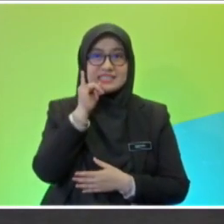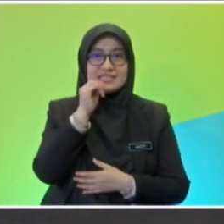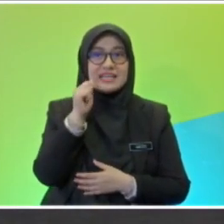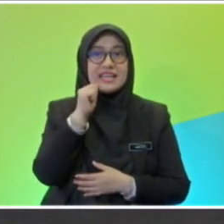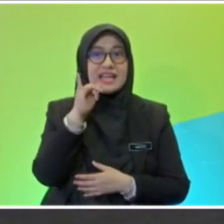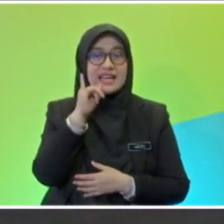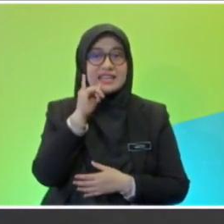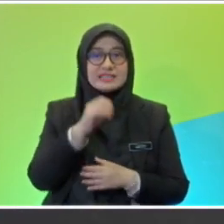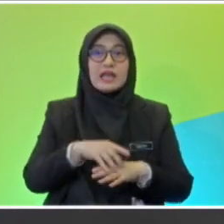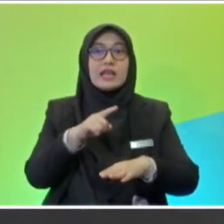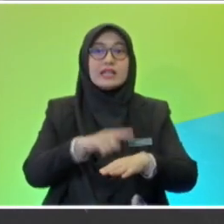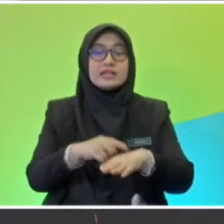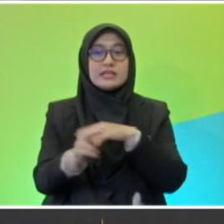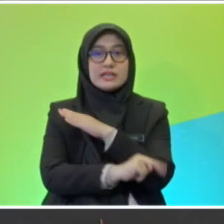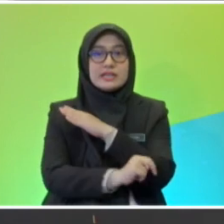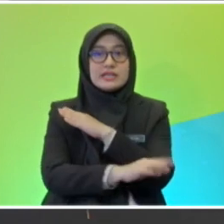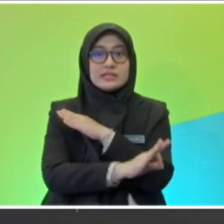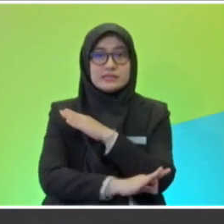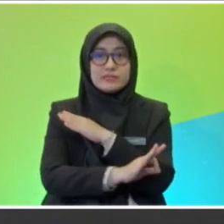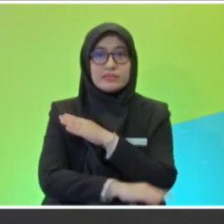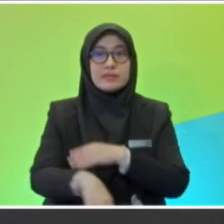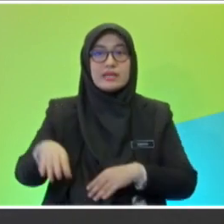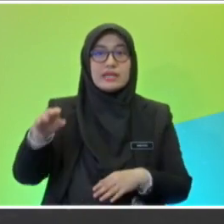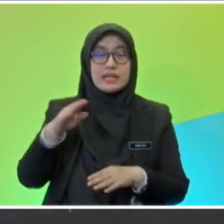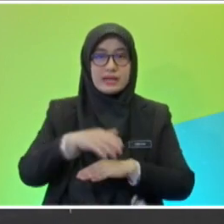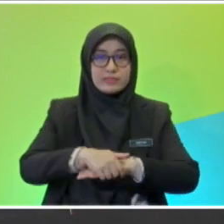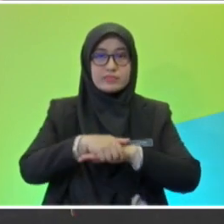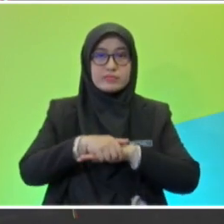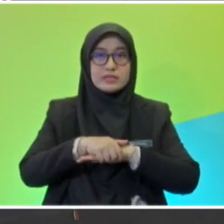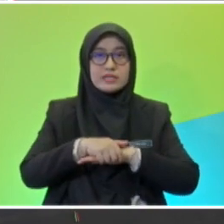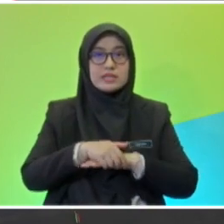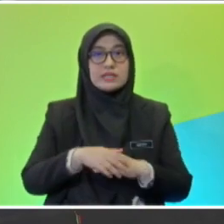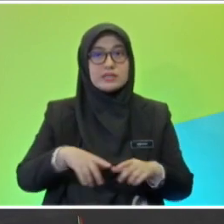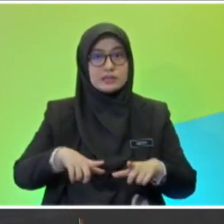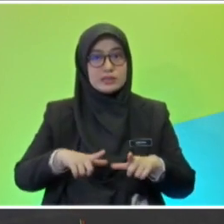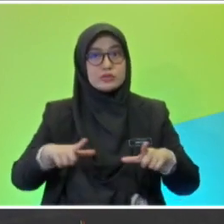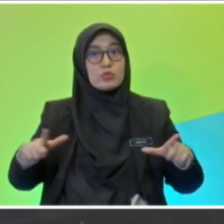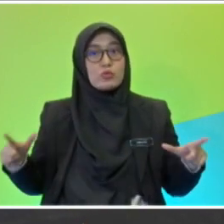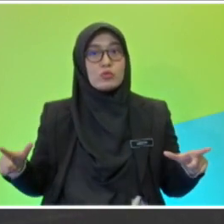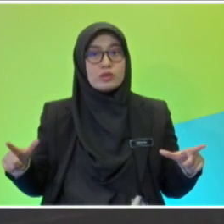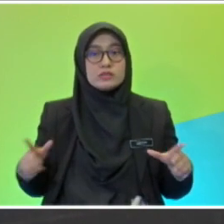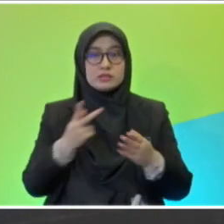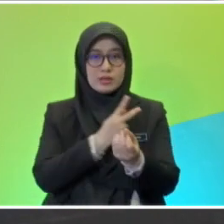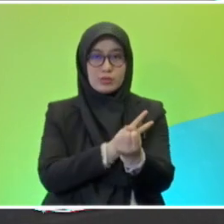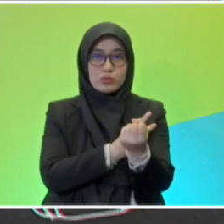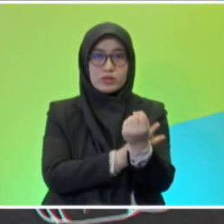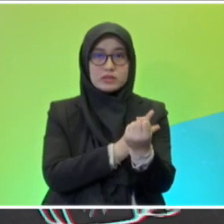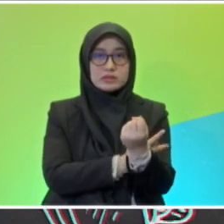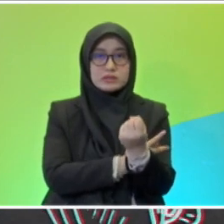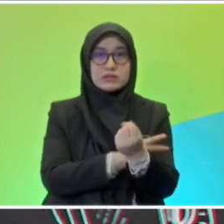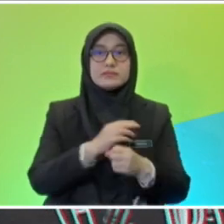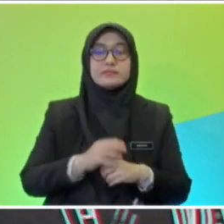di negeri sembilan British mulai meluaskan kuasanya di Sungai Ujung pada tahun 1874 dengan